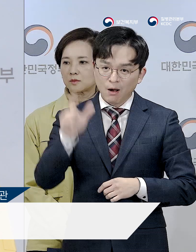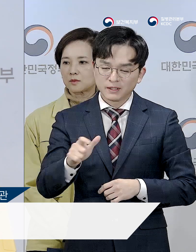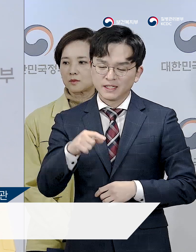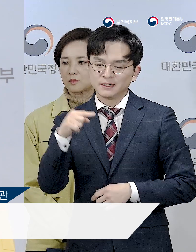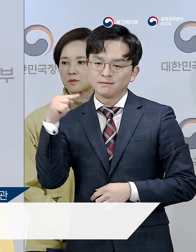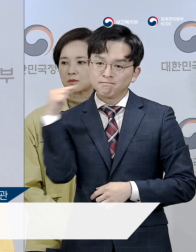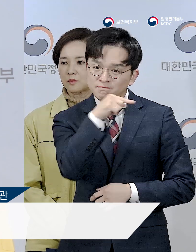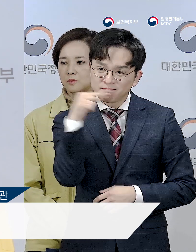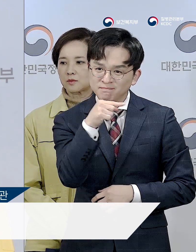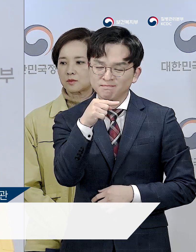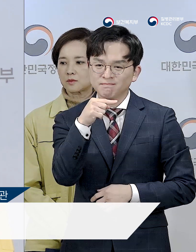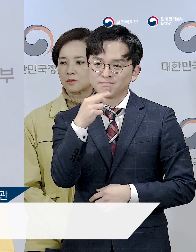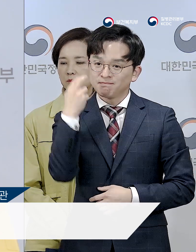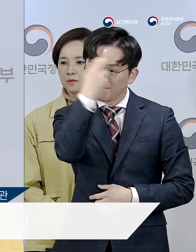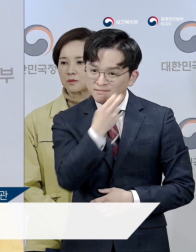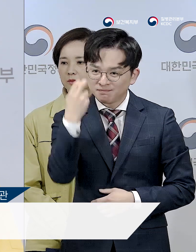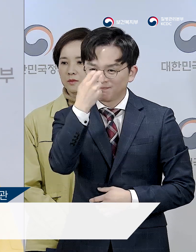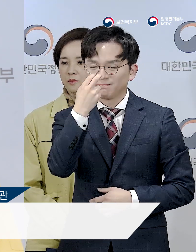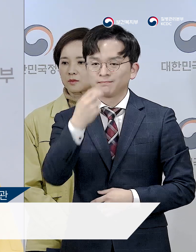기울이게 될 것입니다.